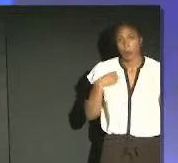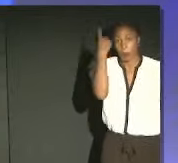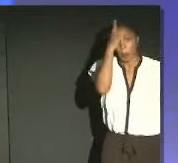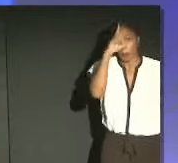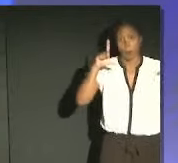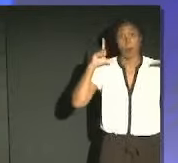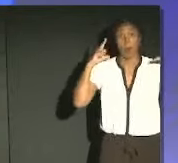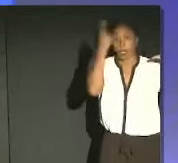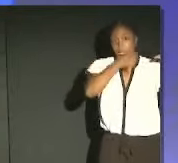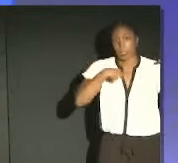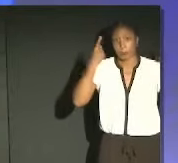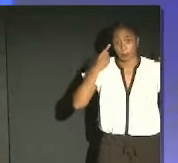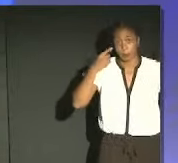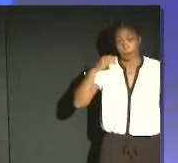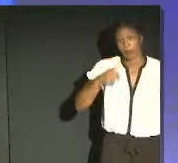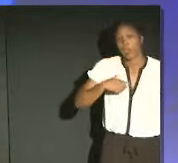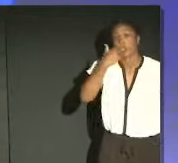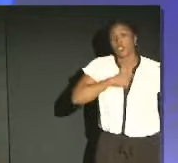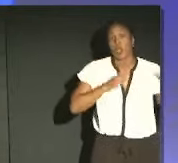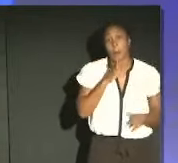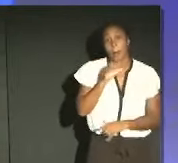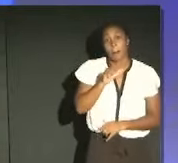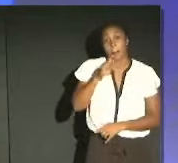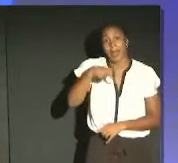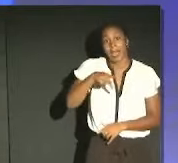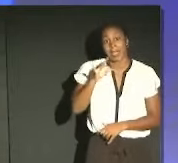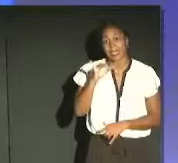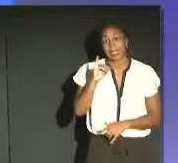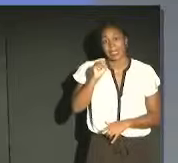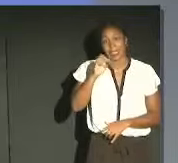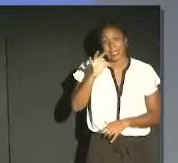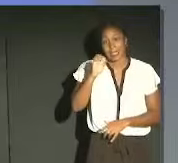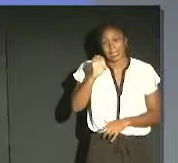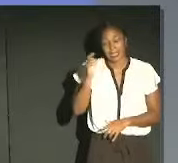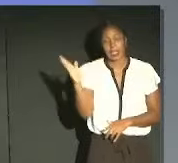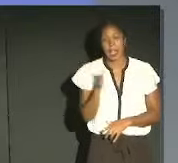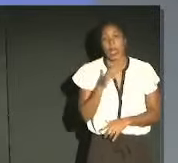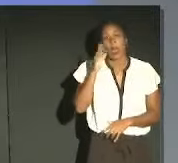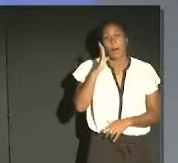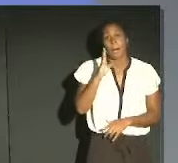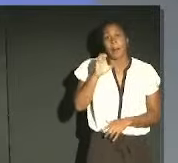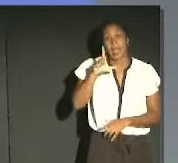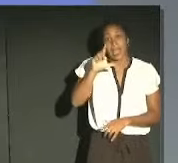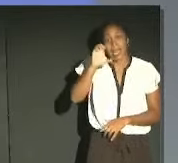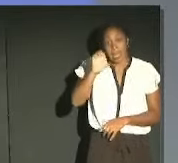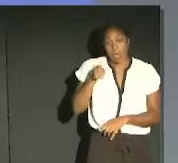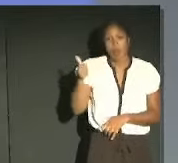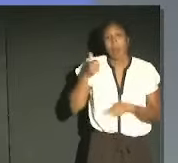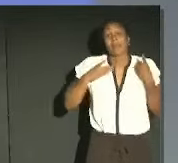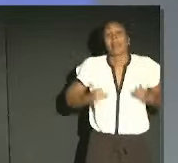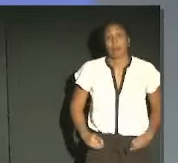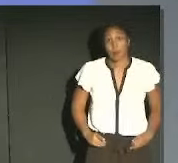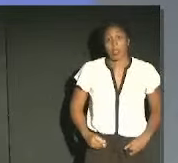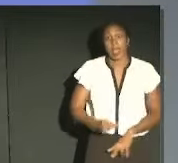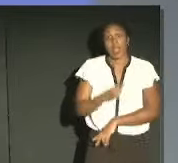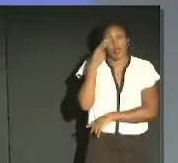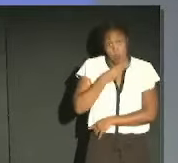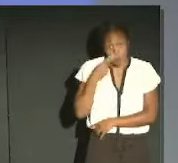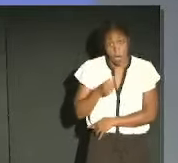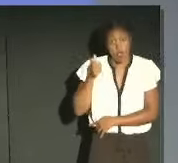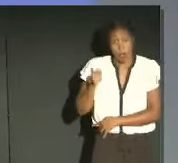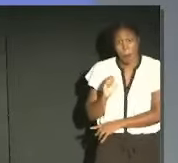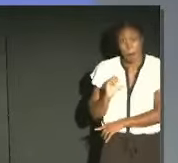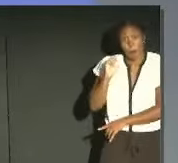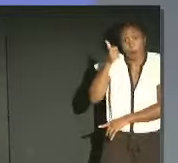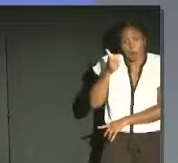B premier député noir député haïtien de Saint-Domingue à l'époque qui a participé justement à la lutte qui a ouvert